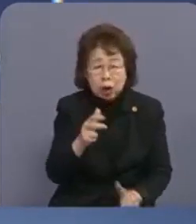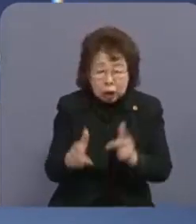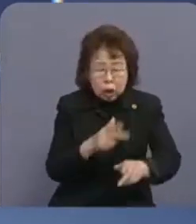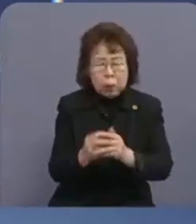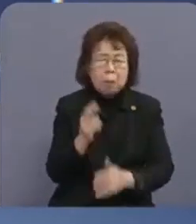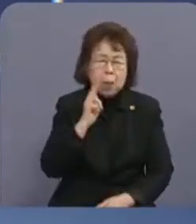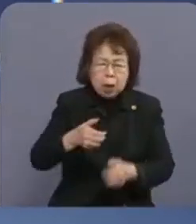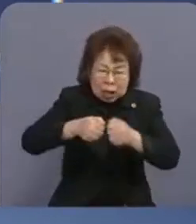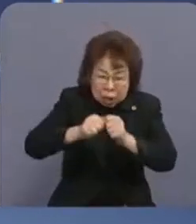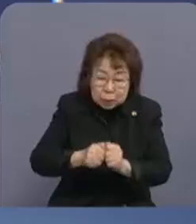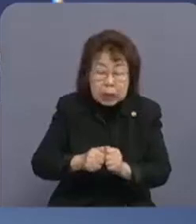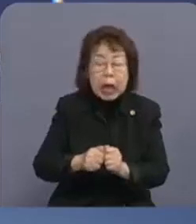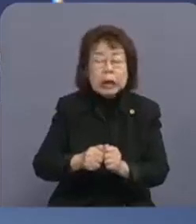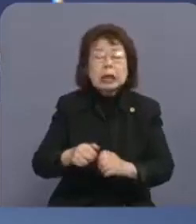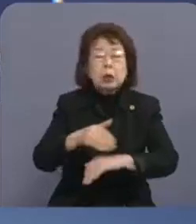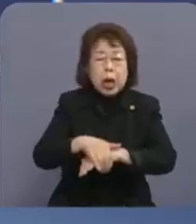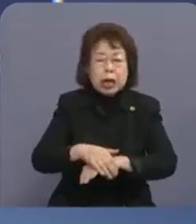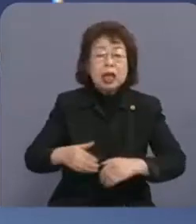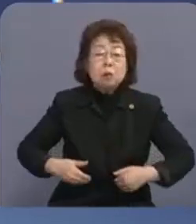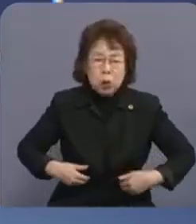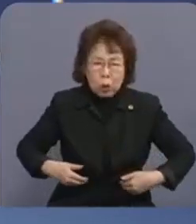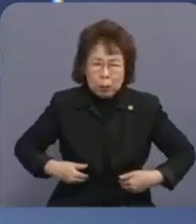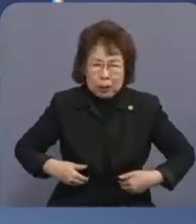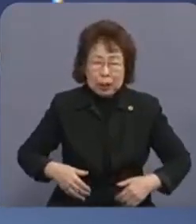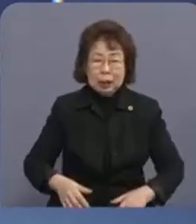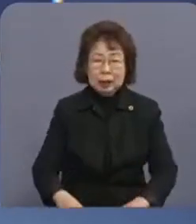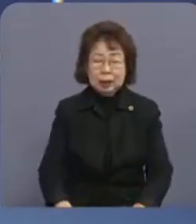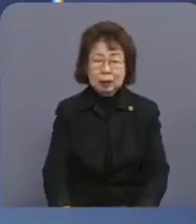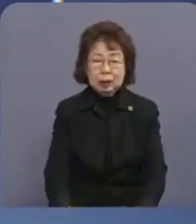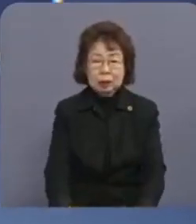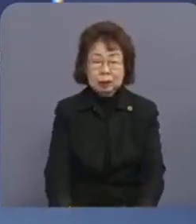전략이 필요하다는 지적에 따릅니다 보대 김옥천